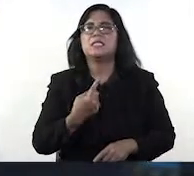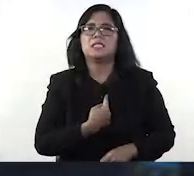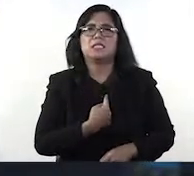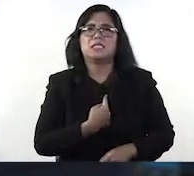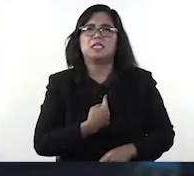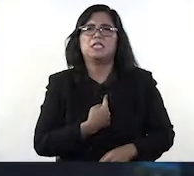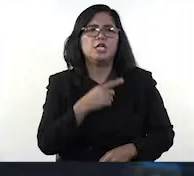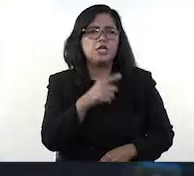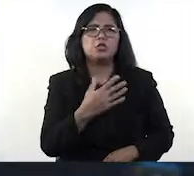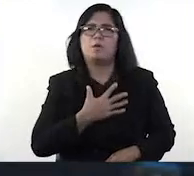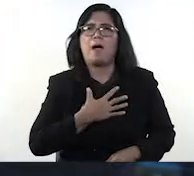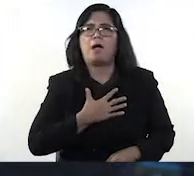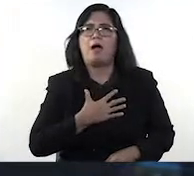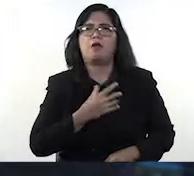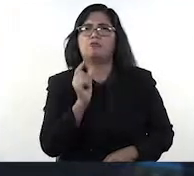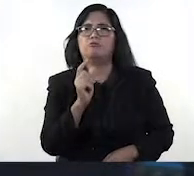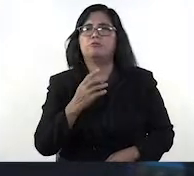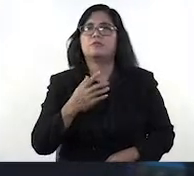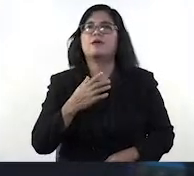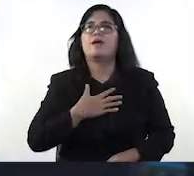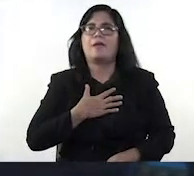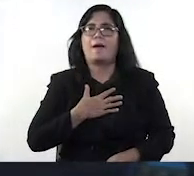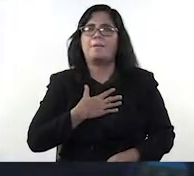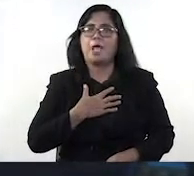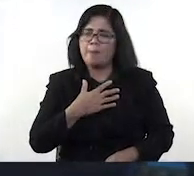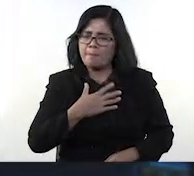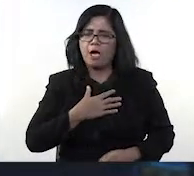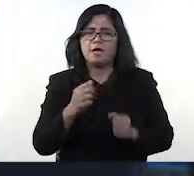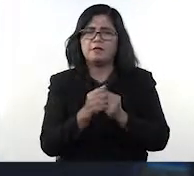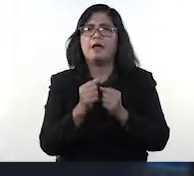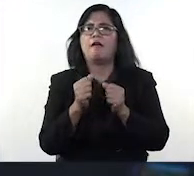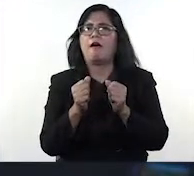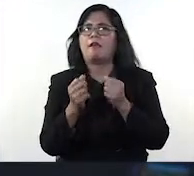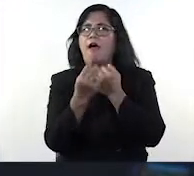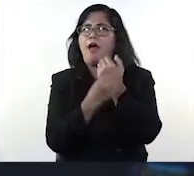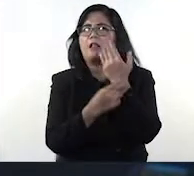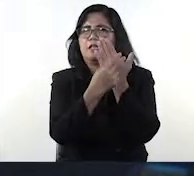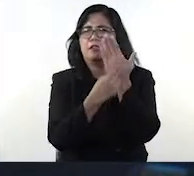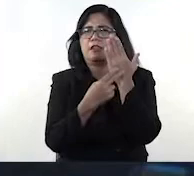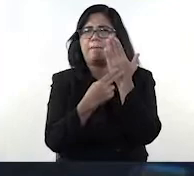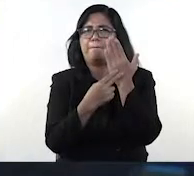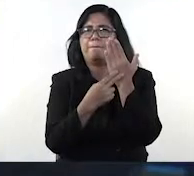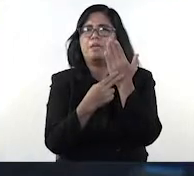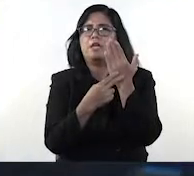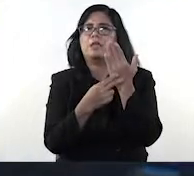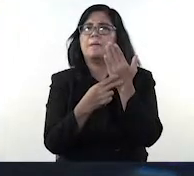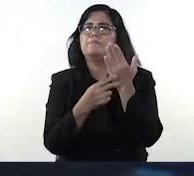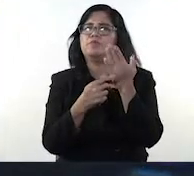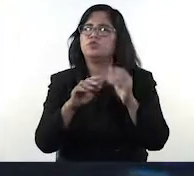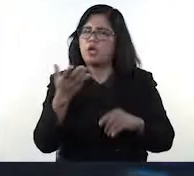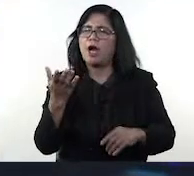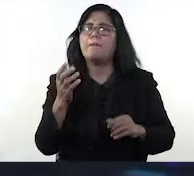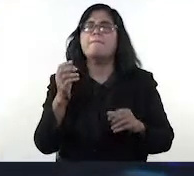Hai itu membanggakan buat saya Hai ne bangga dengan Alkitab saya tapi pada saat yang bersamaan Saya bangga dengan